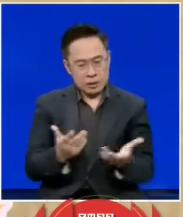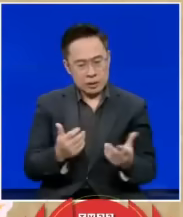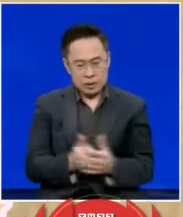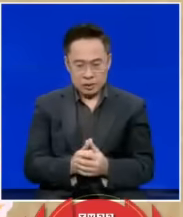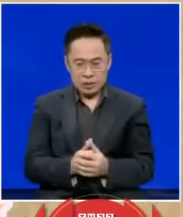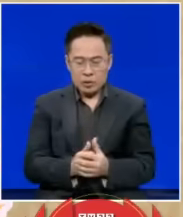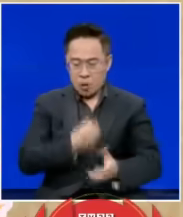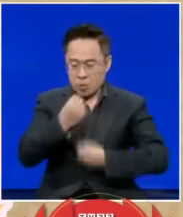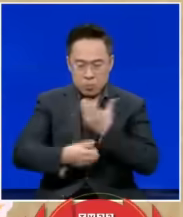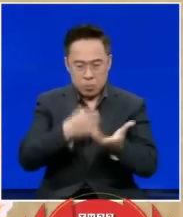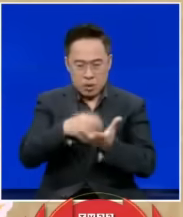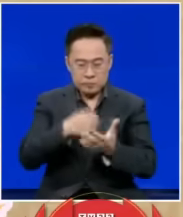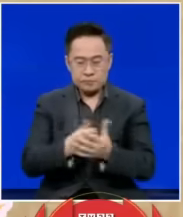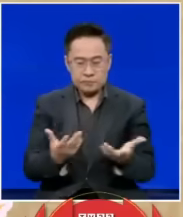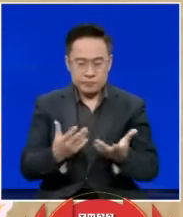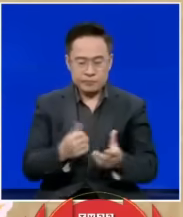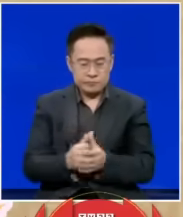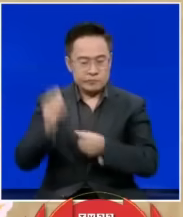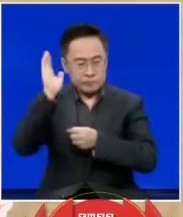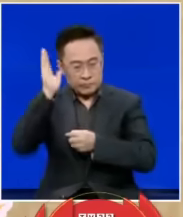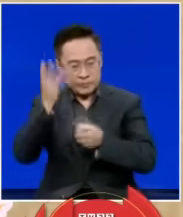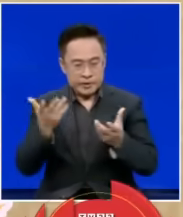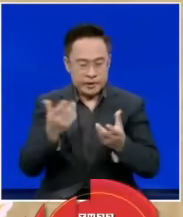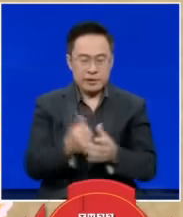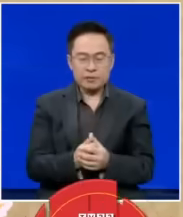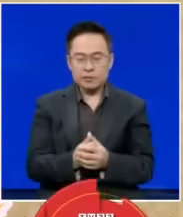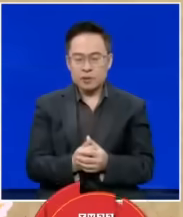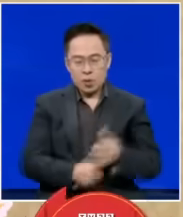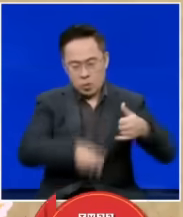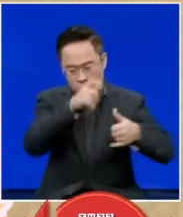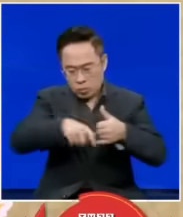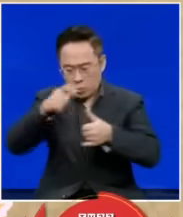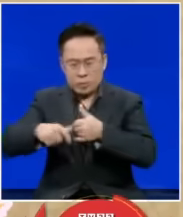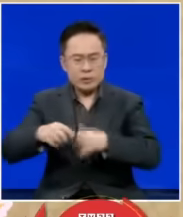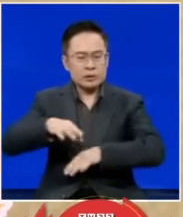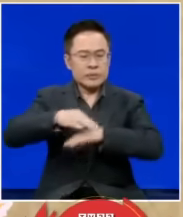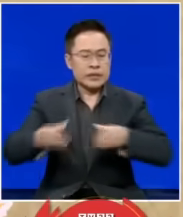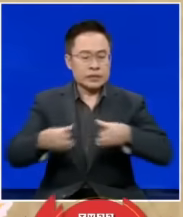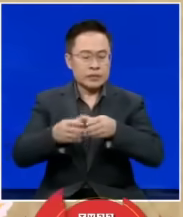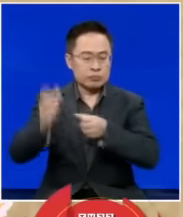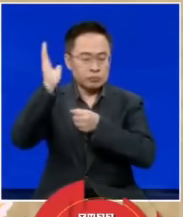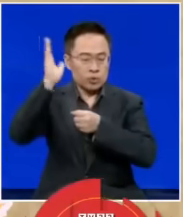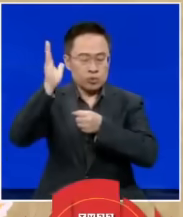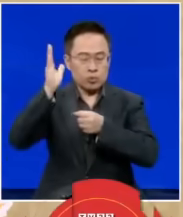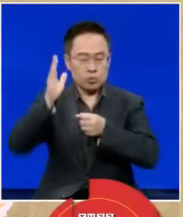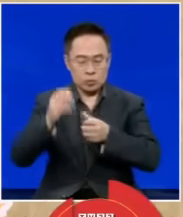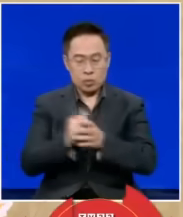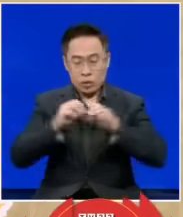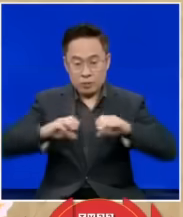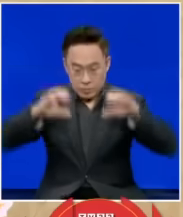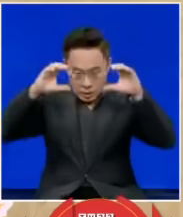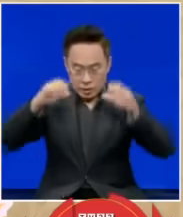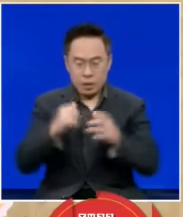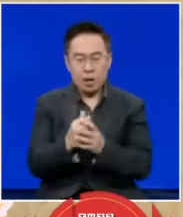ไทย เวลาแถลงเนี่ยหลายคนบอกแถลงดี ค ุณเกณฑิกาอุ่นจิตคุณรัตน์เกล้าส่วนคีรีคือแต่เขาบอกเปิดกว้างเลยสาม